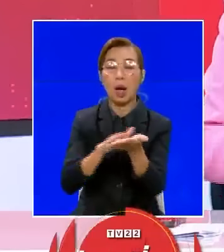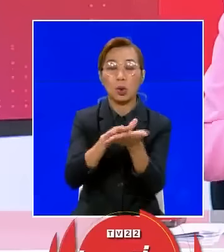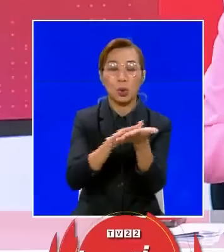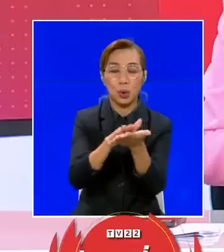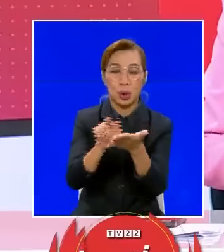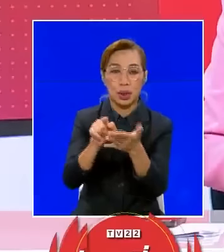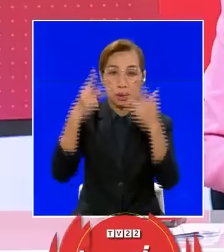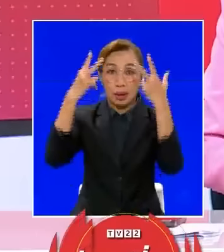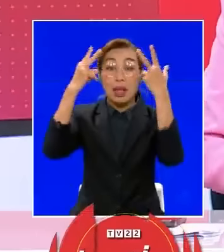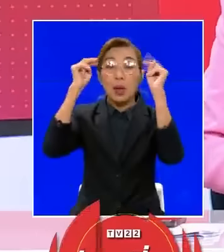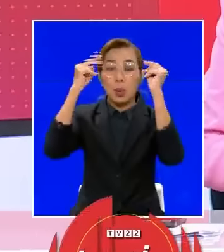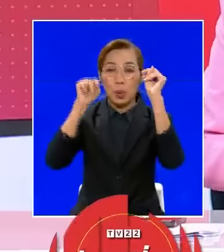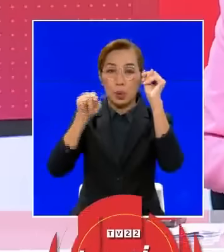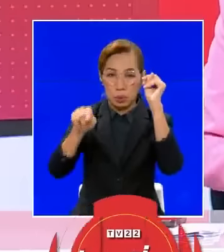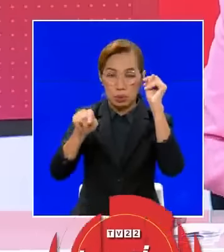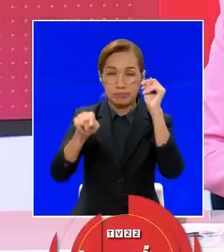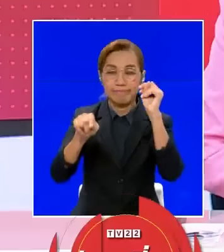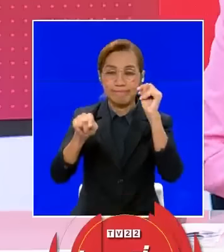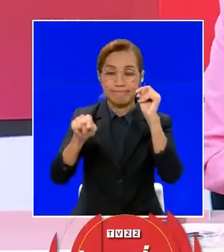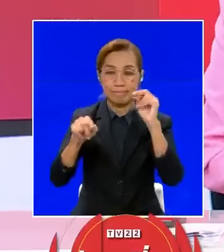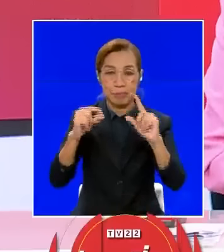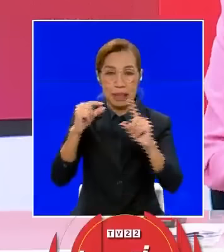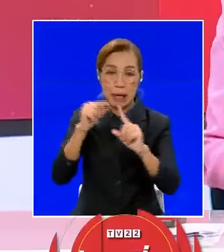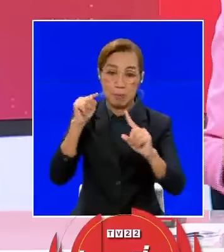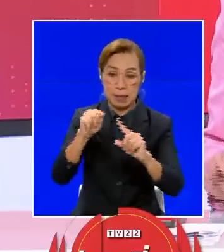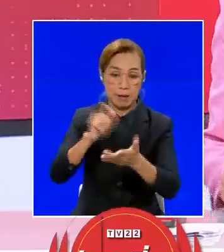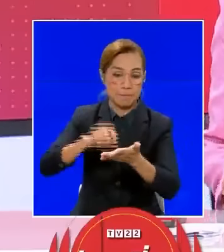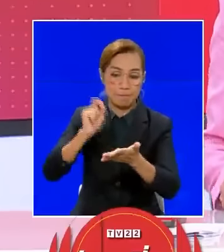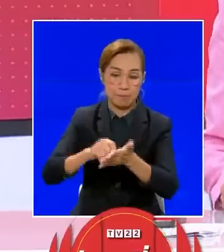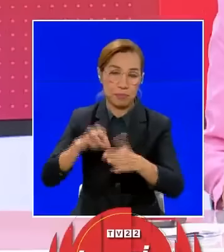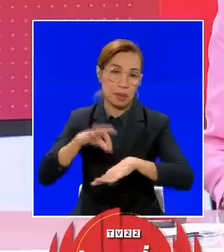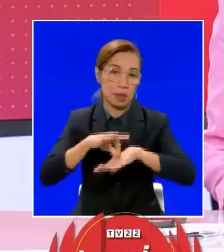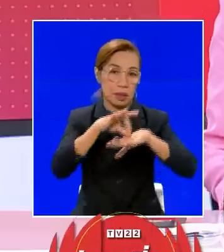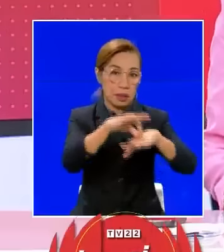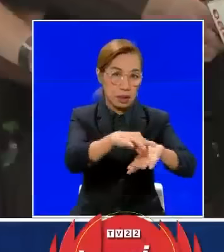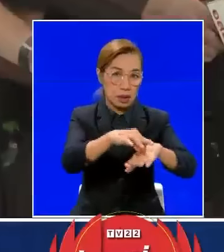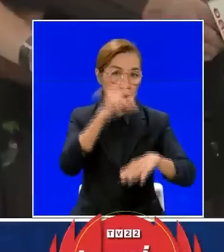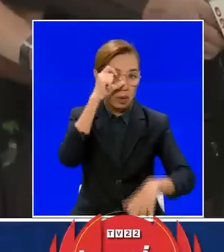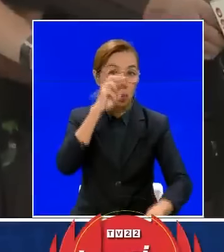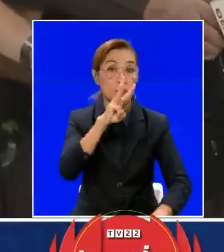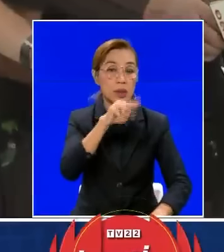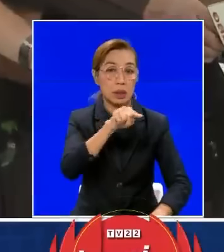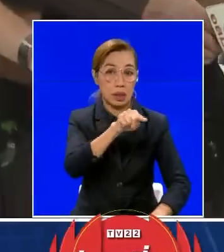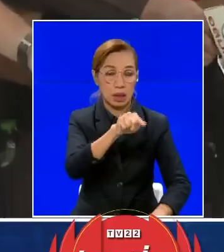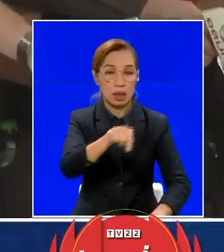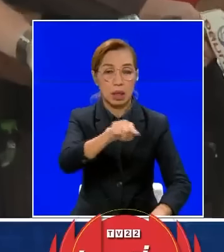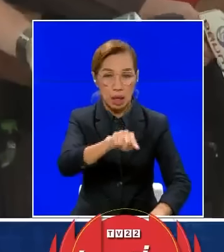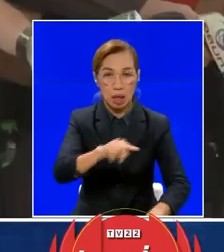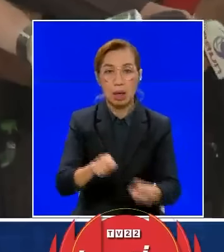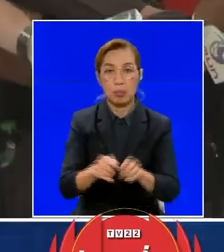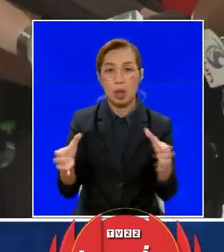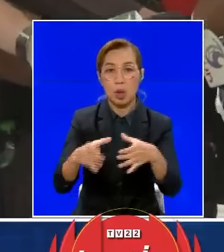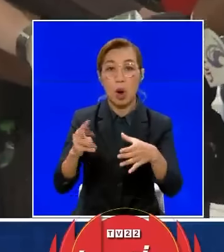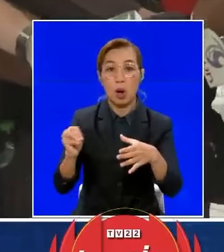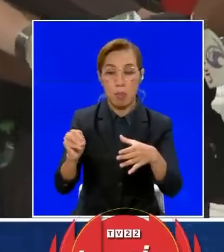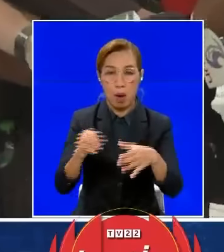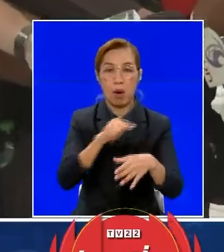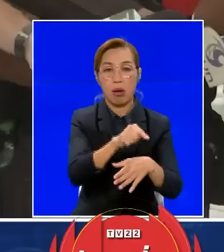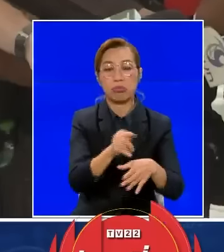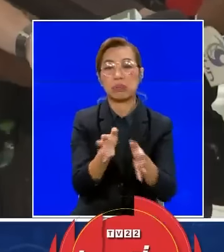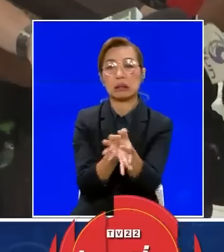กค่ะมีการลงนามในคำสั่งค่ะแต่งตั้งอาจารย์วิษณุเป็นที่ปรึกษาสำนักงานเลขาธิการคณะรัฐมนตรีแล้วนะ